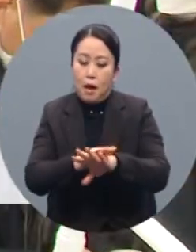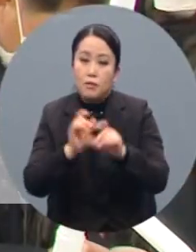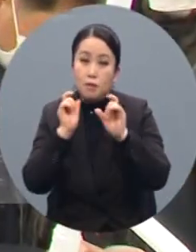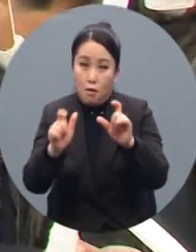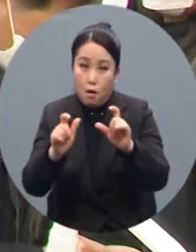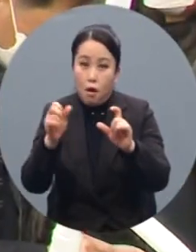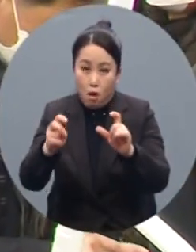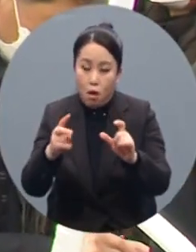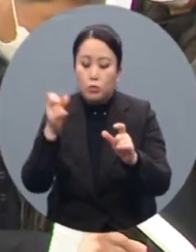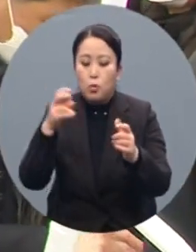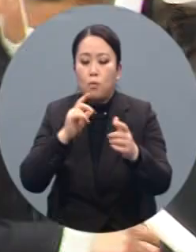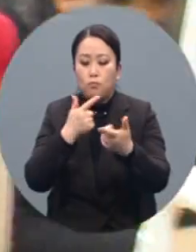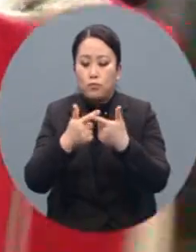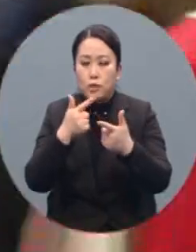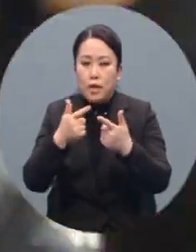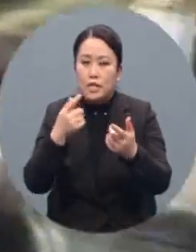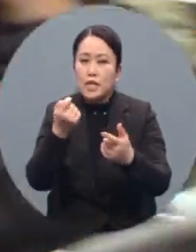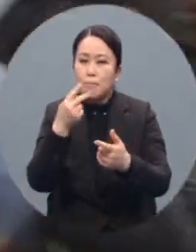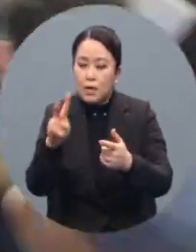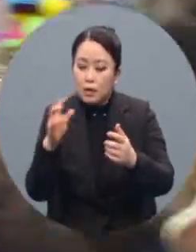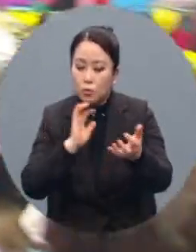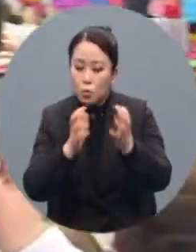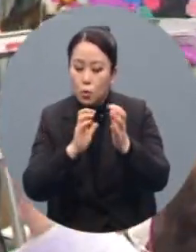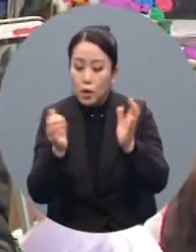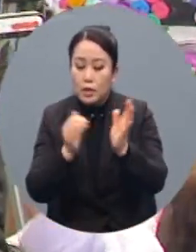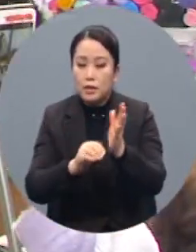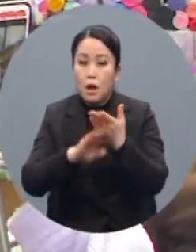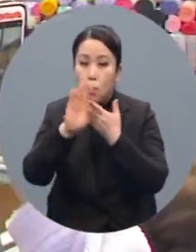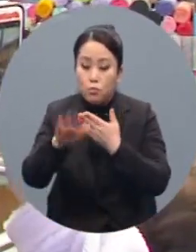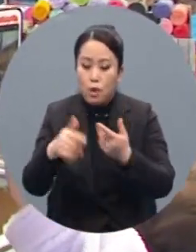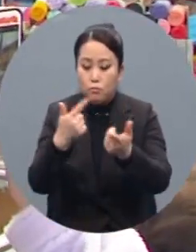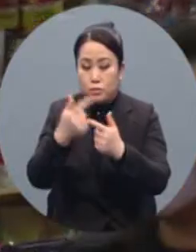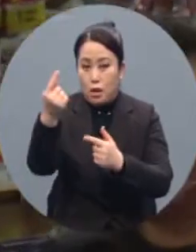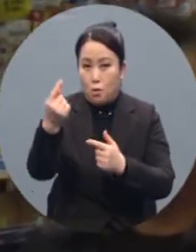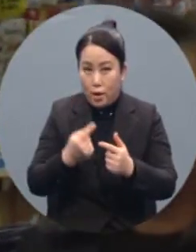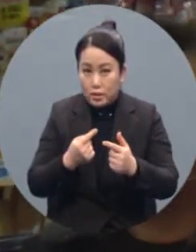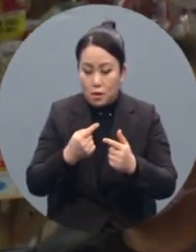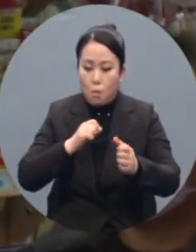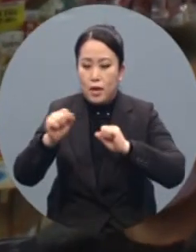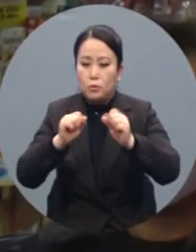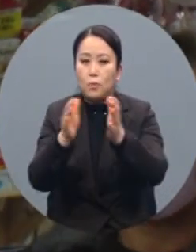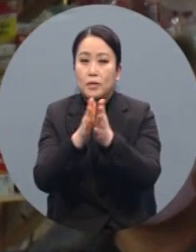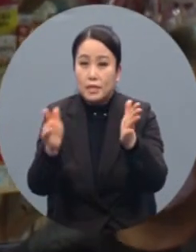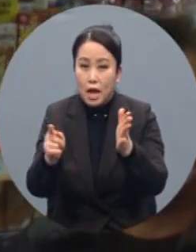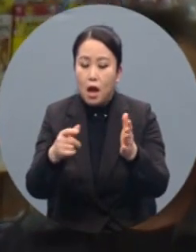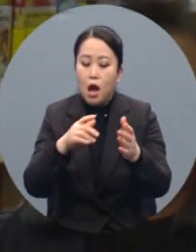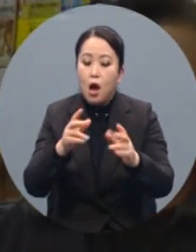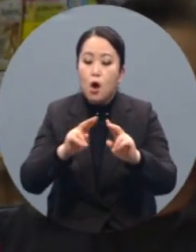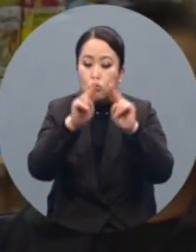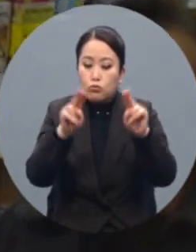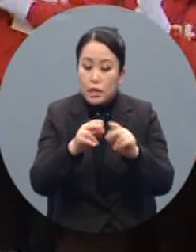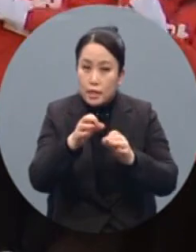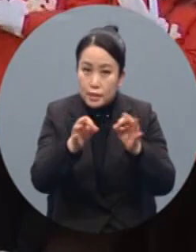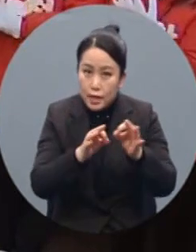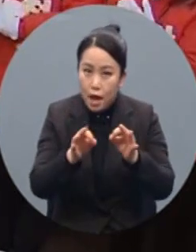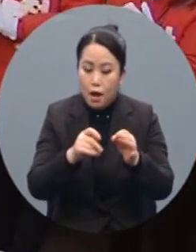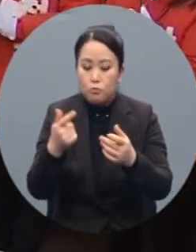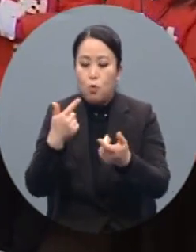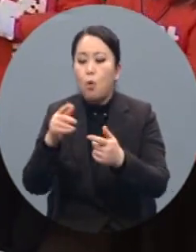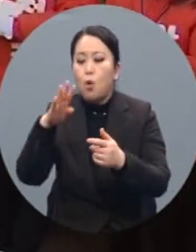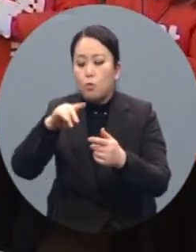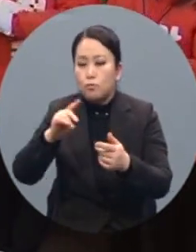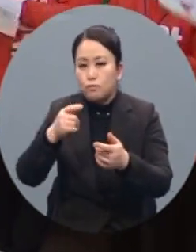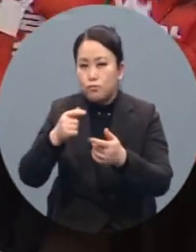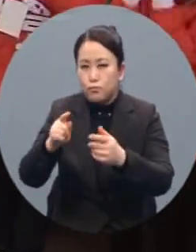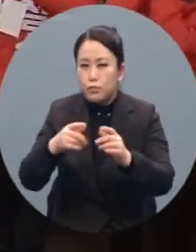찾아 지지세 확보에 나섰습니다. 국제시장과 부전시장 등 전통시장을 돌며 코로나19 최대